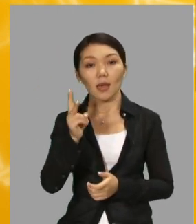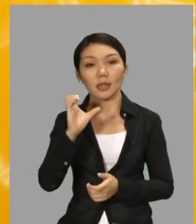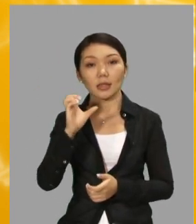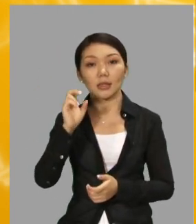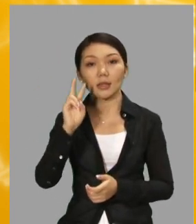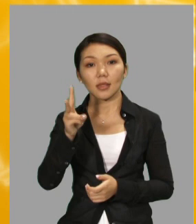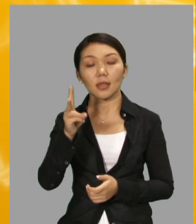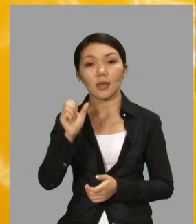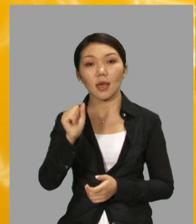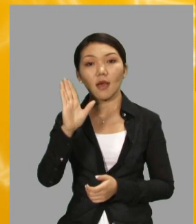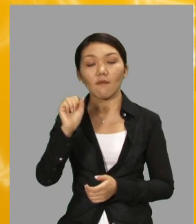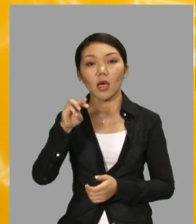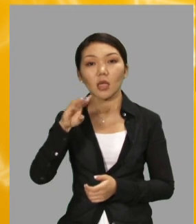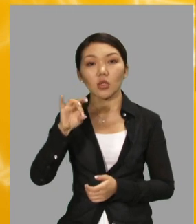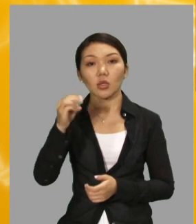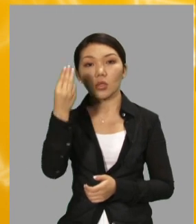экскаваторщик.